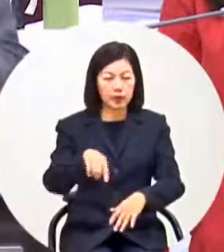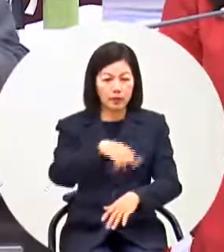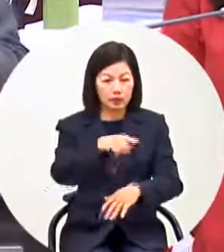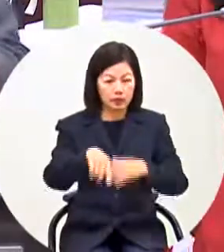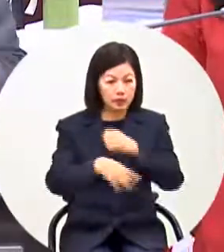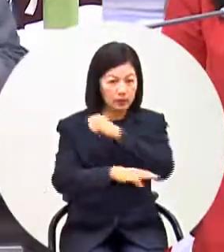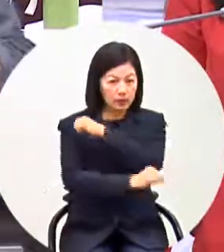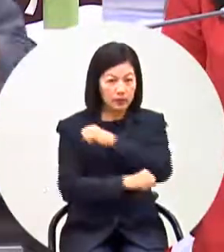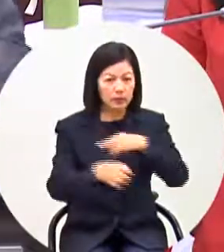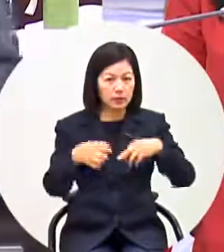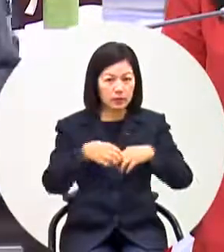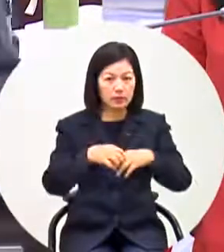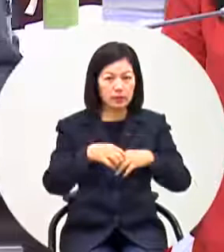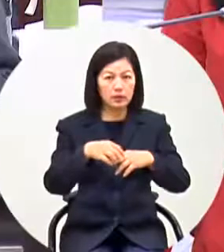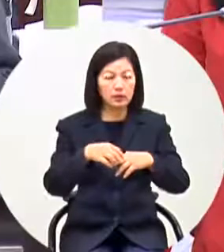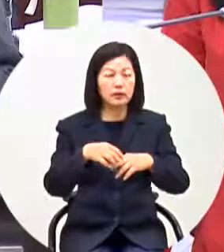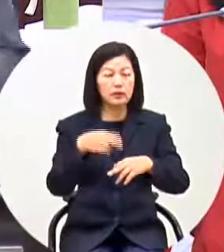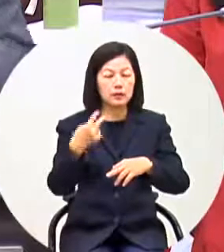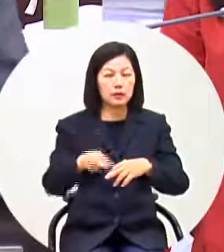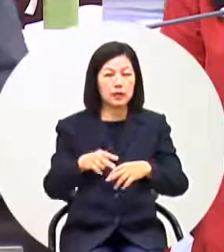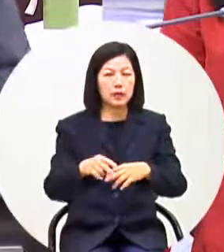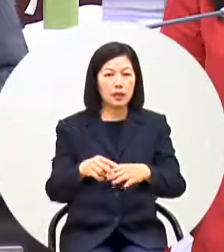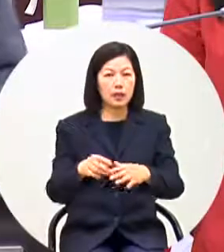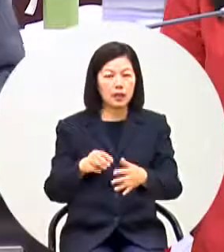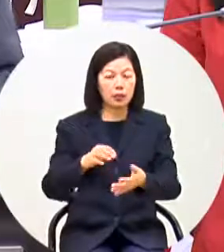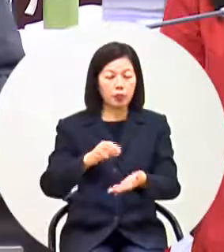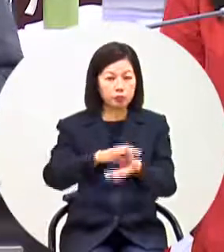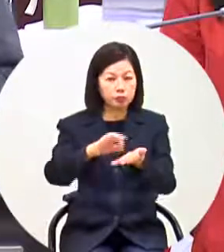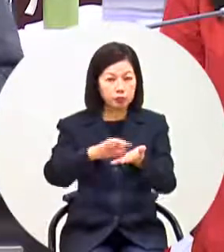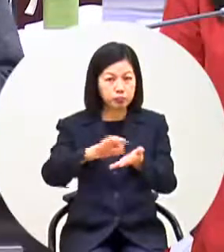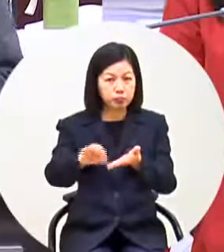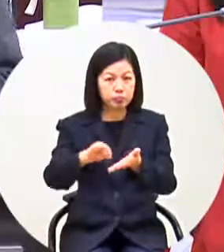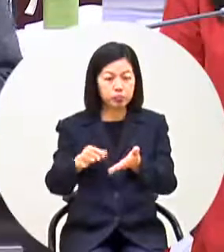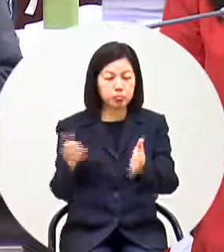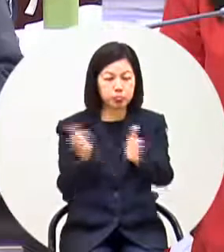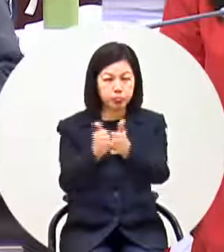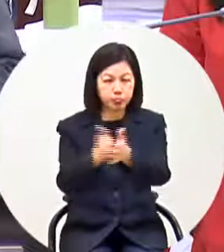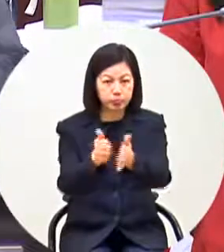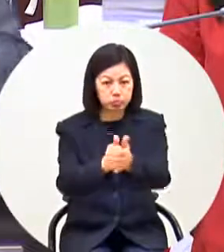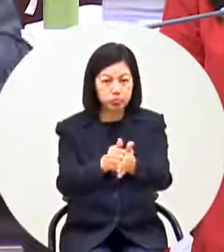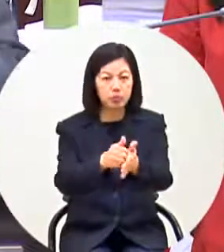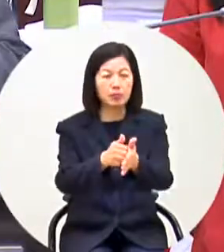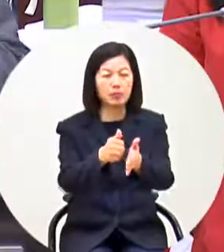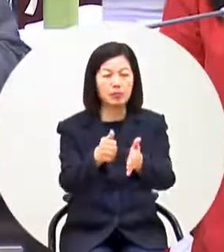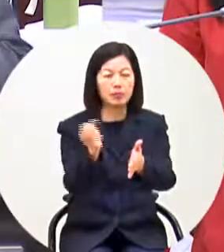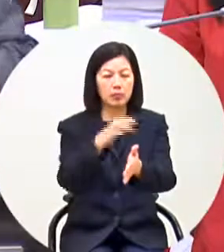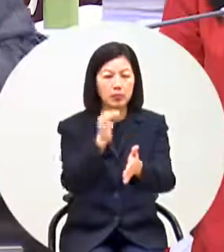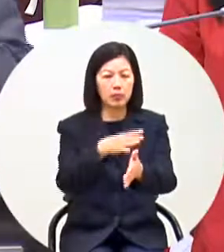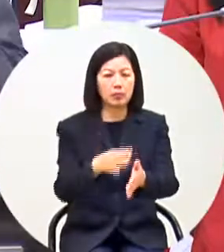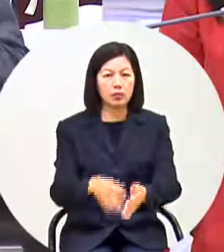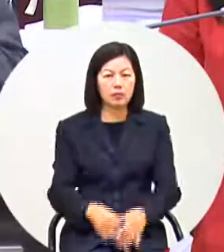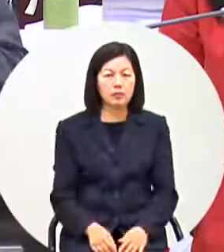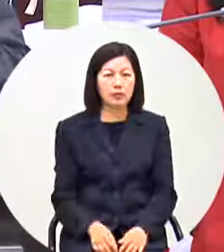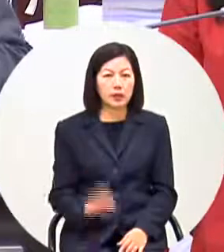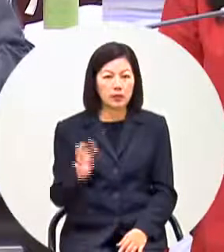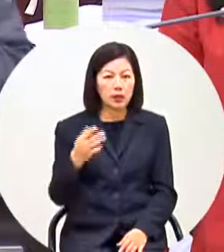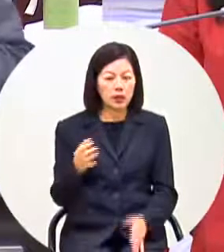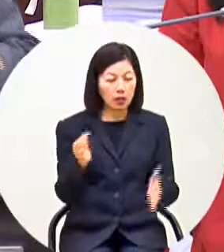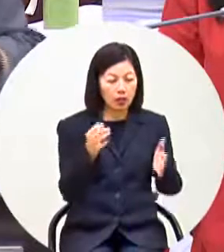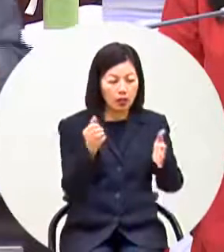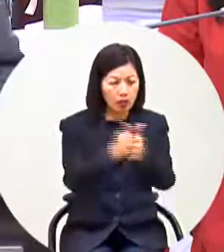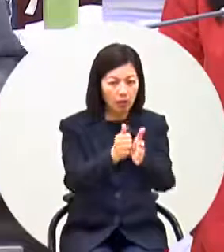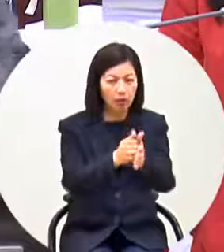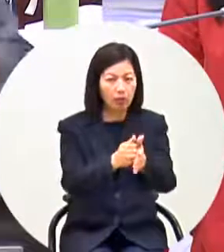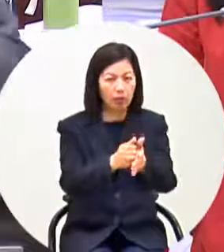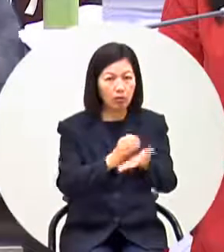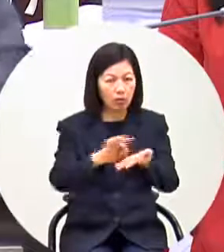大众运输免费，就是使用者付费，有可能让高雄的空气污